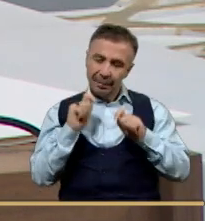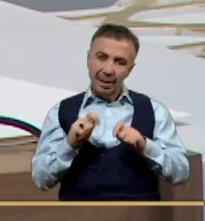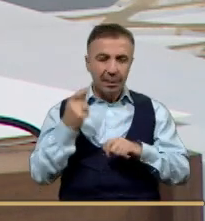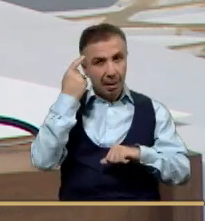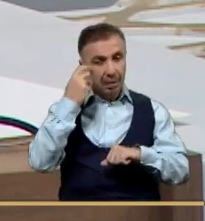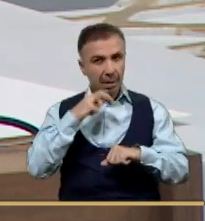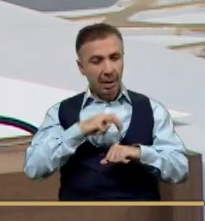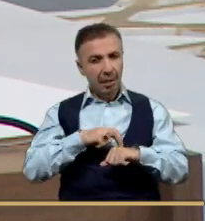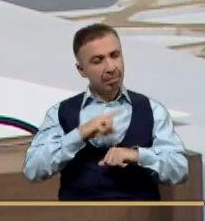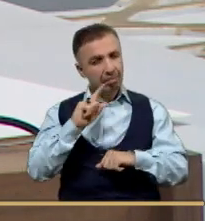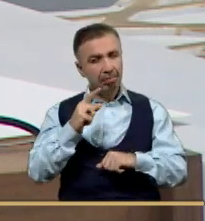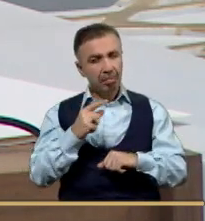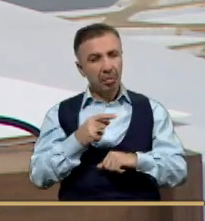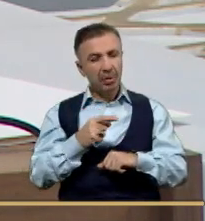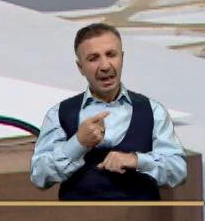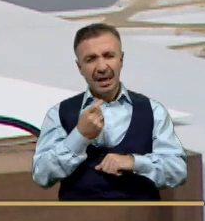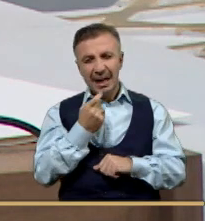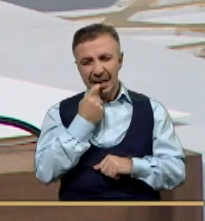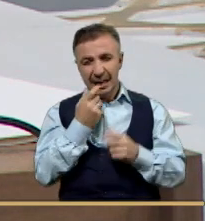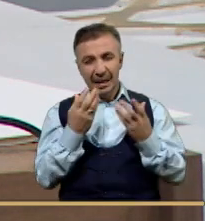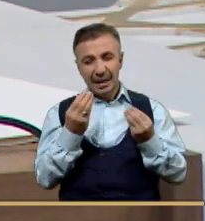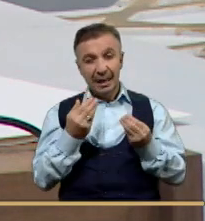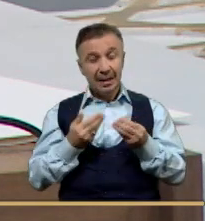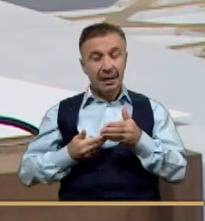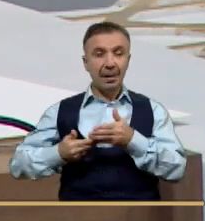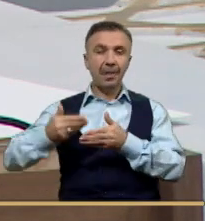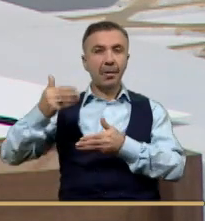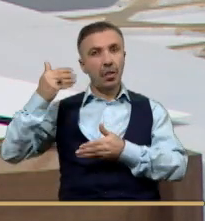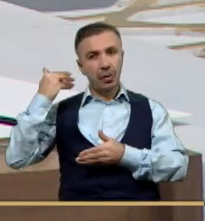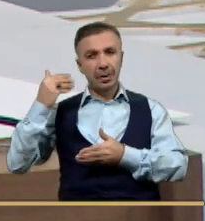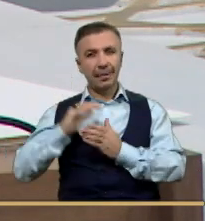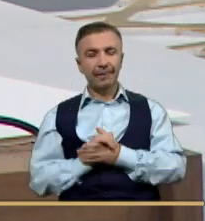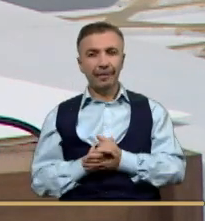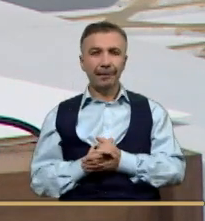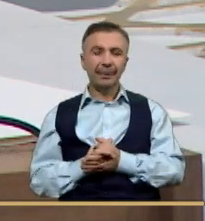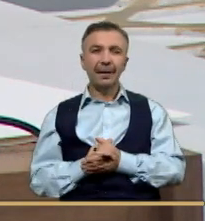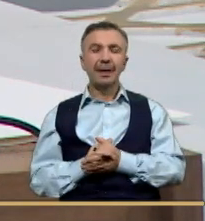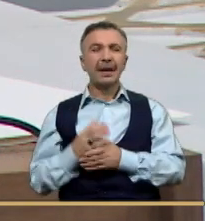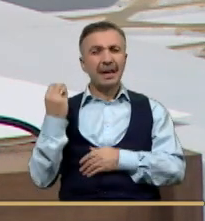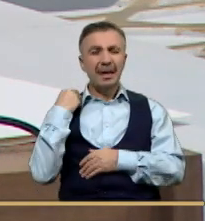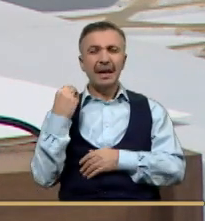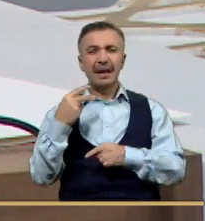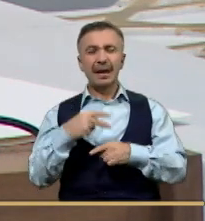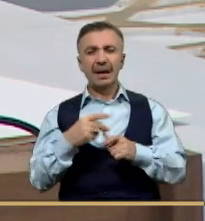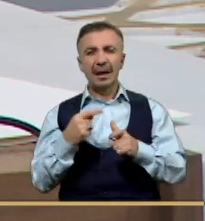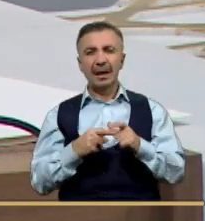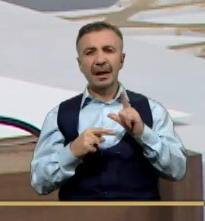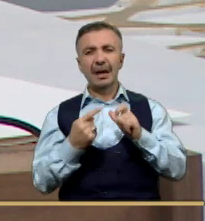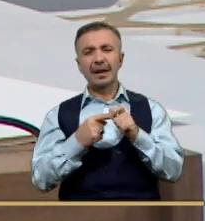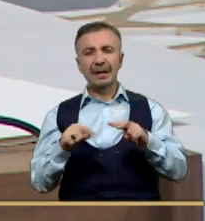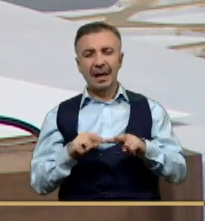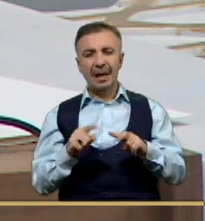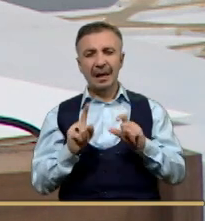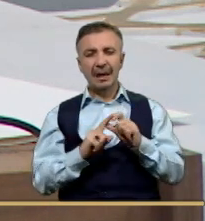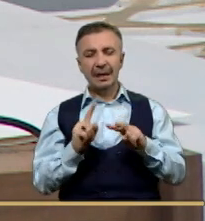hatırlayalım, bundan senelerce önce Yeni Zelanda'da, hatırlayın, bir